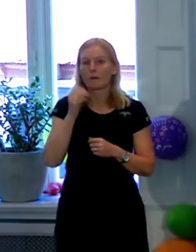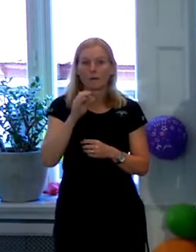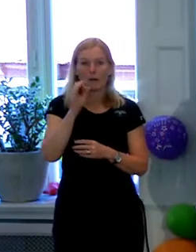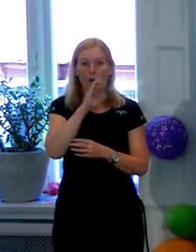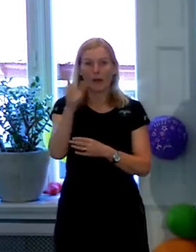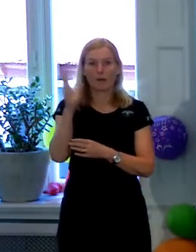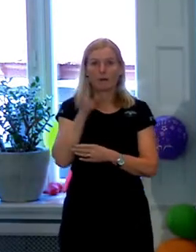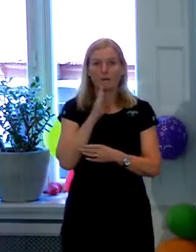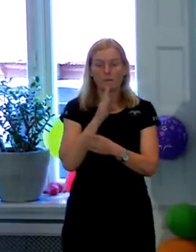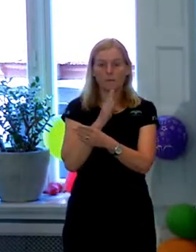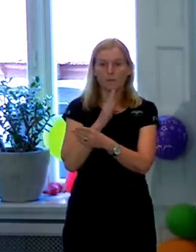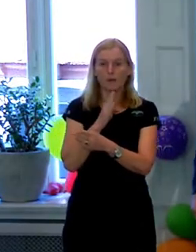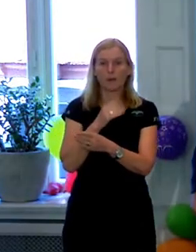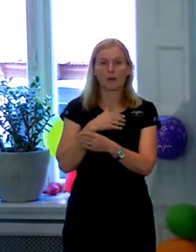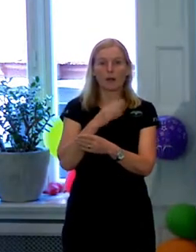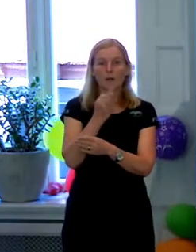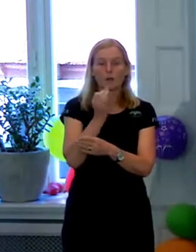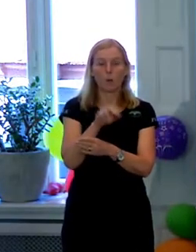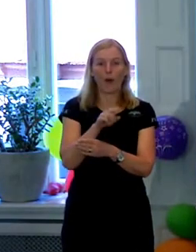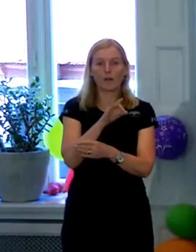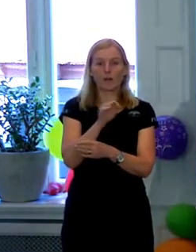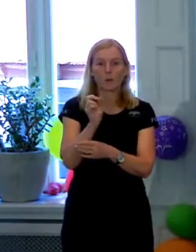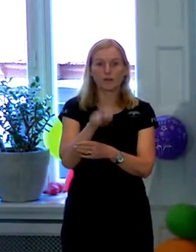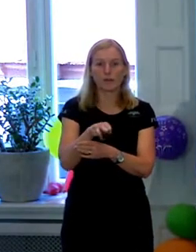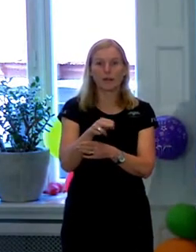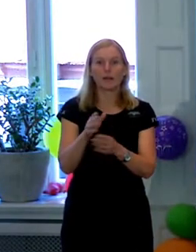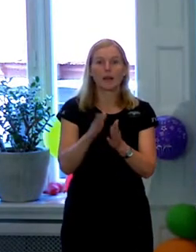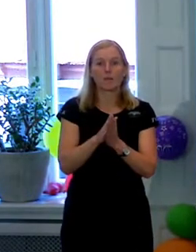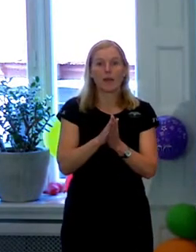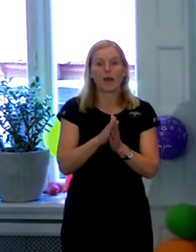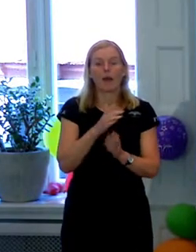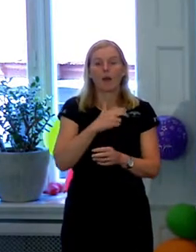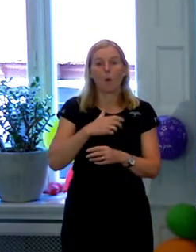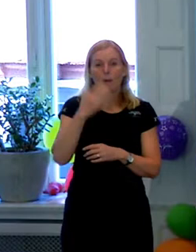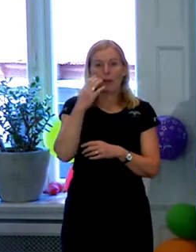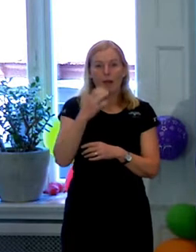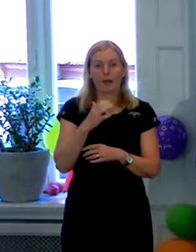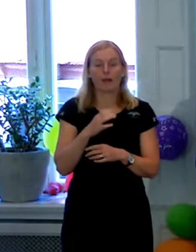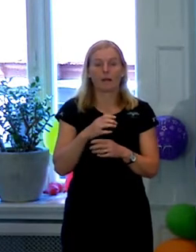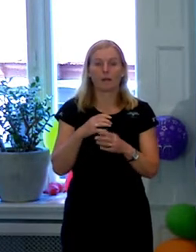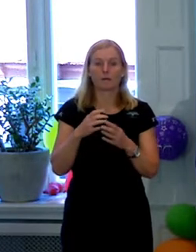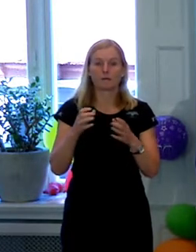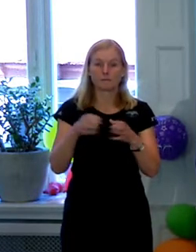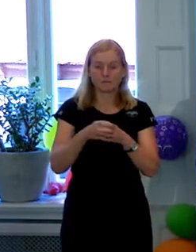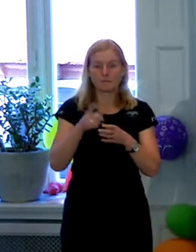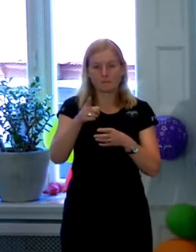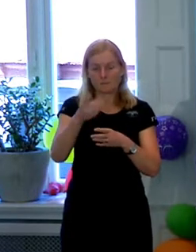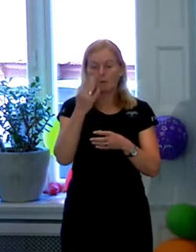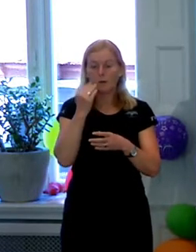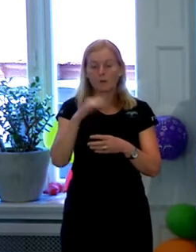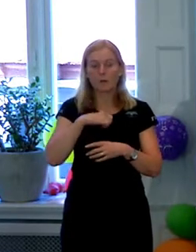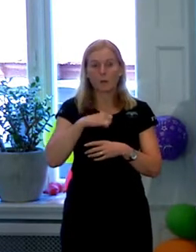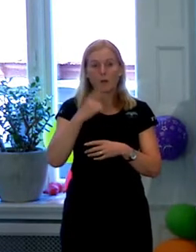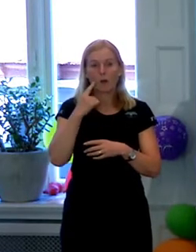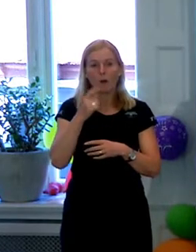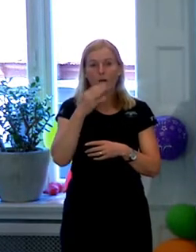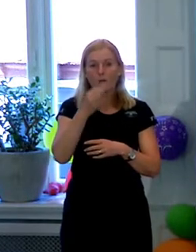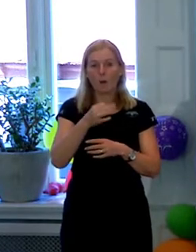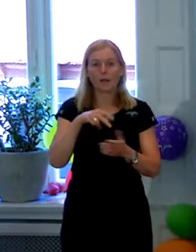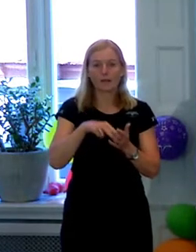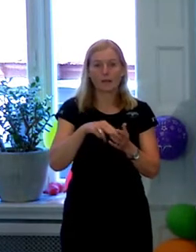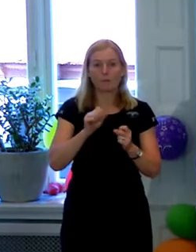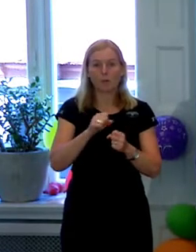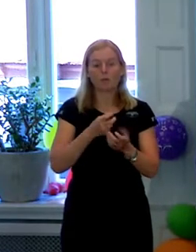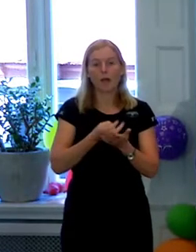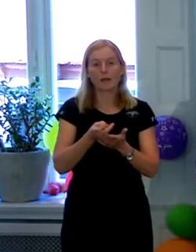Hej, jag heter Johan Rustin. Jag har varit vd i Copenhagen Malmö Port tidigare. Och jag tycker det är väldigt kul att höra den här frågeställningen att man